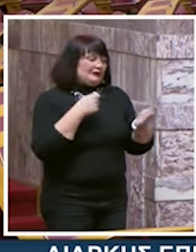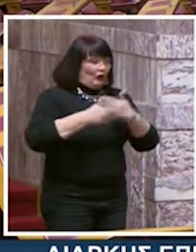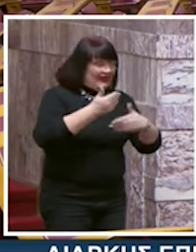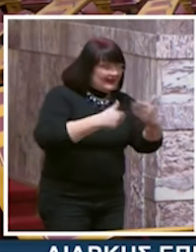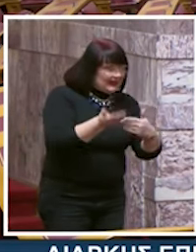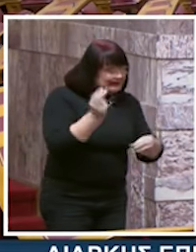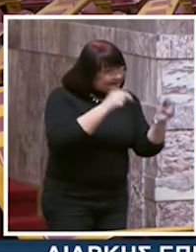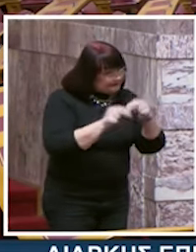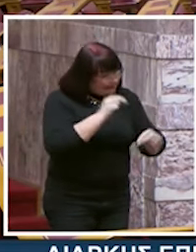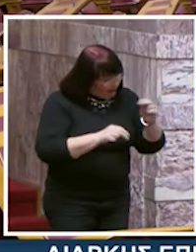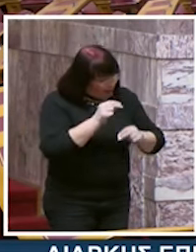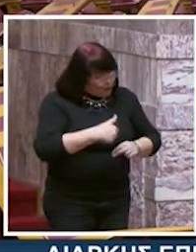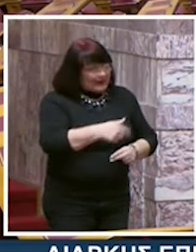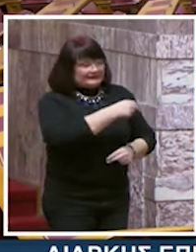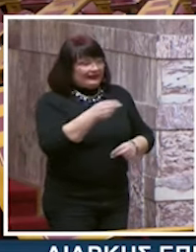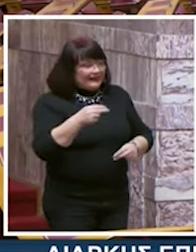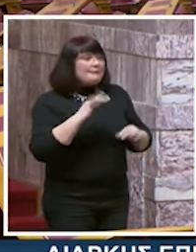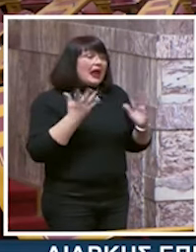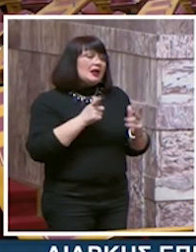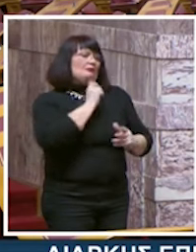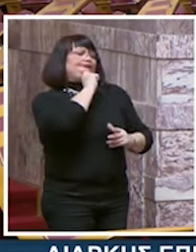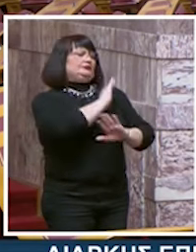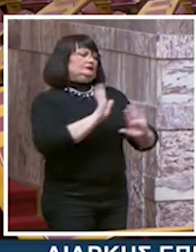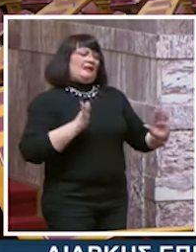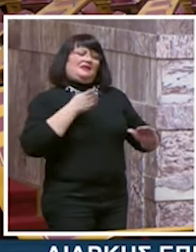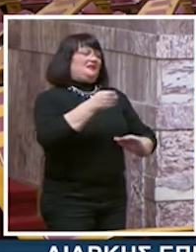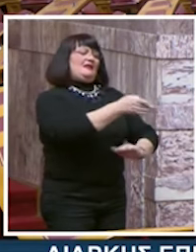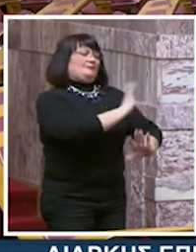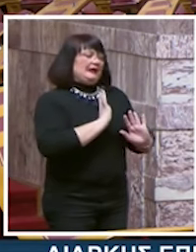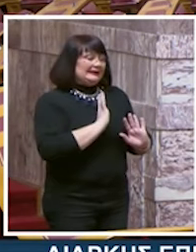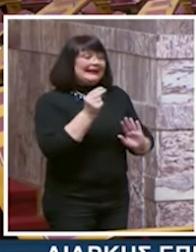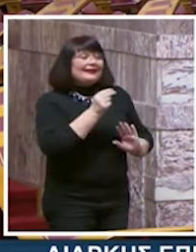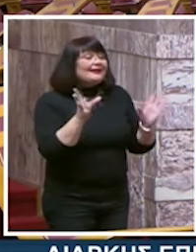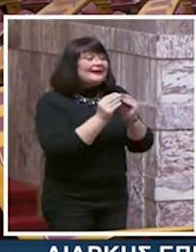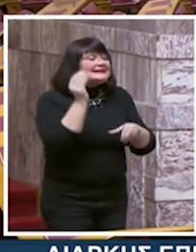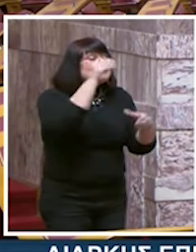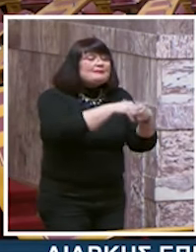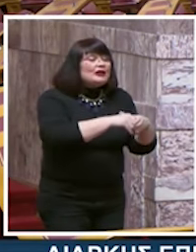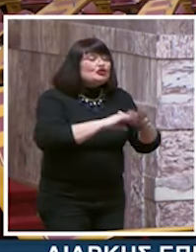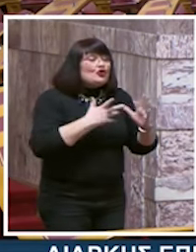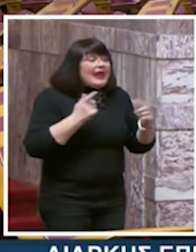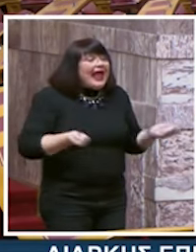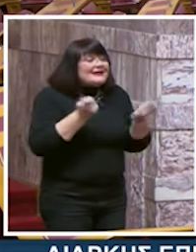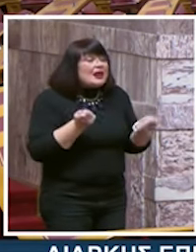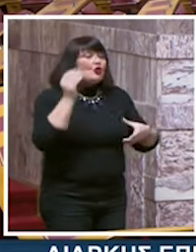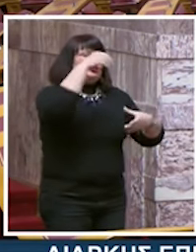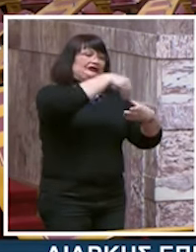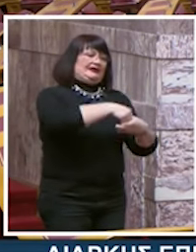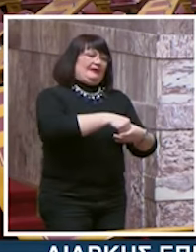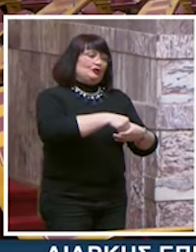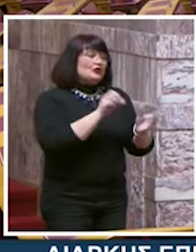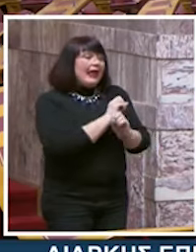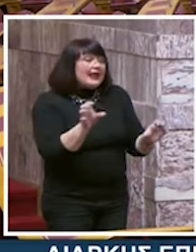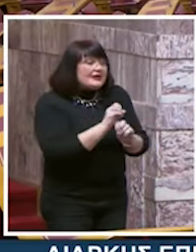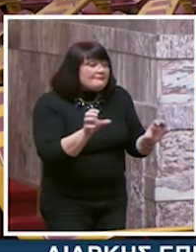εν προκειμένου τις εκλογές, ή αν την αποθαρρύνει. Όταν μιλάμε για συμμετοχή, προφανώς εννοούμε την ενεργό συμμετοχή, την ουσιαστική